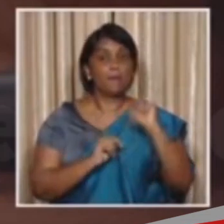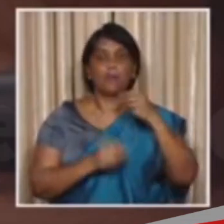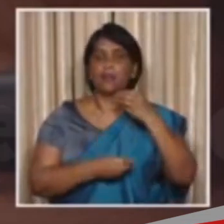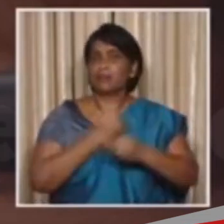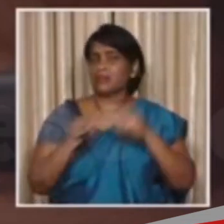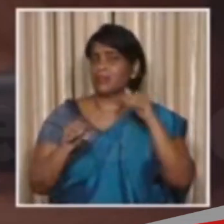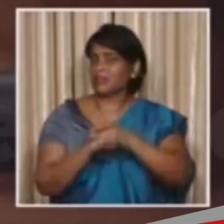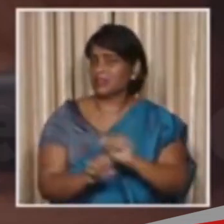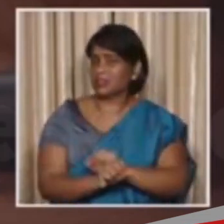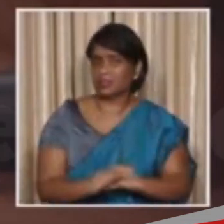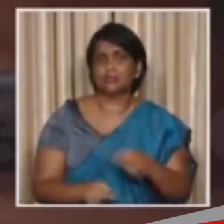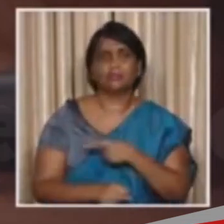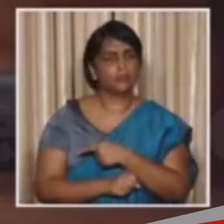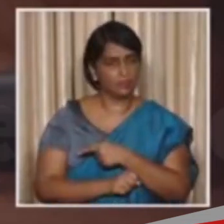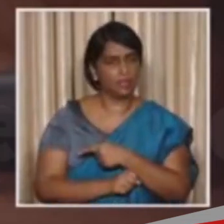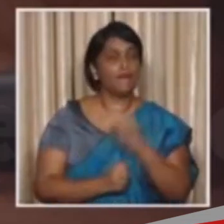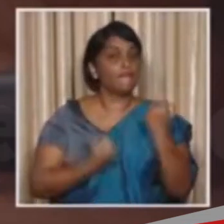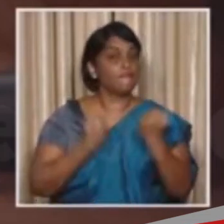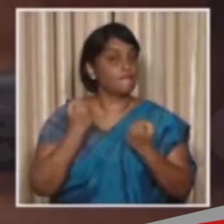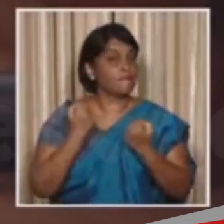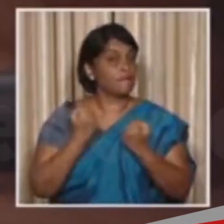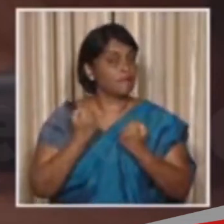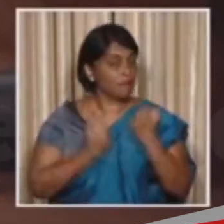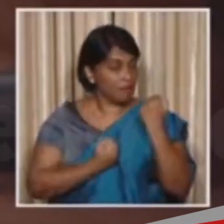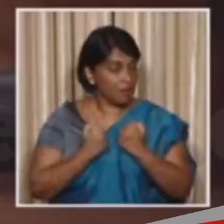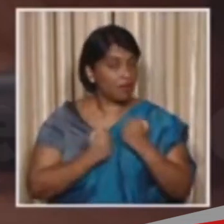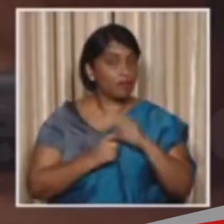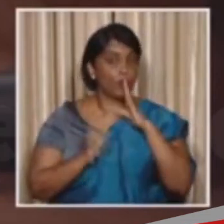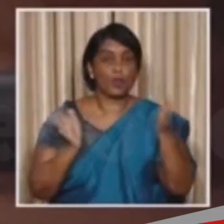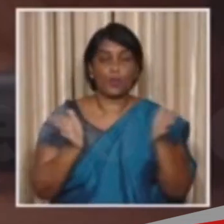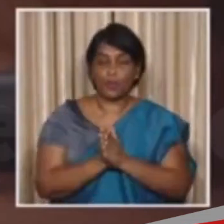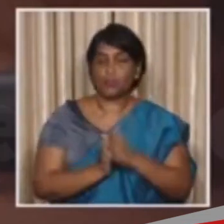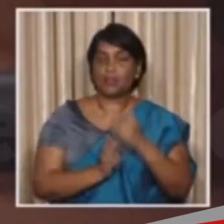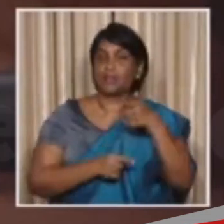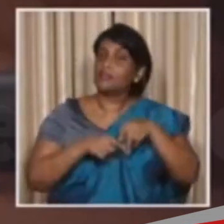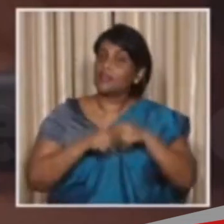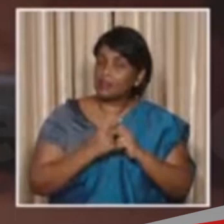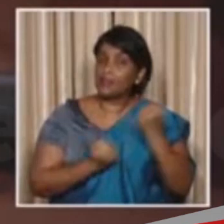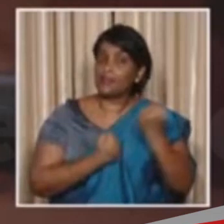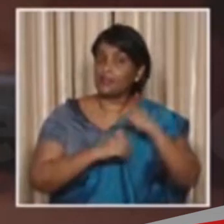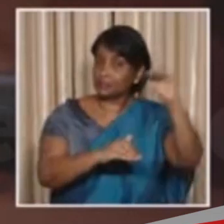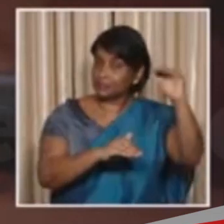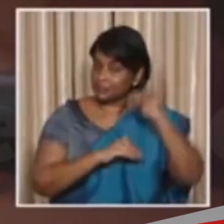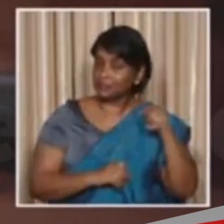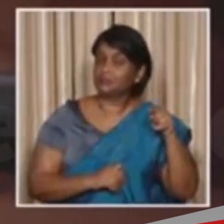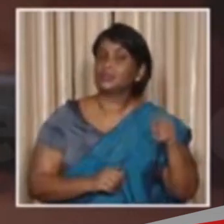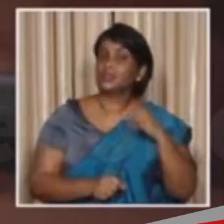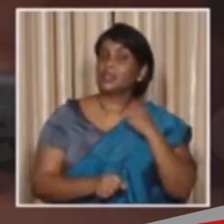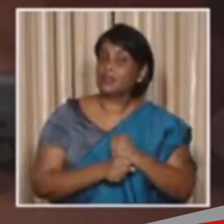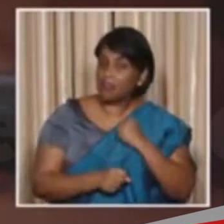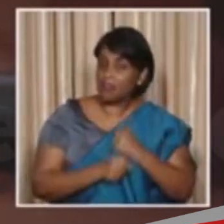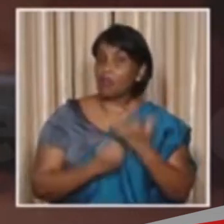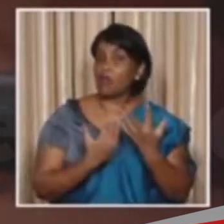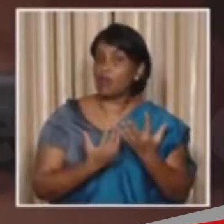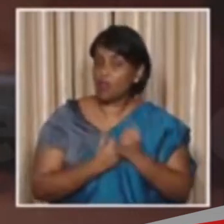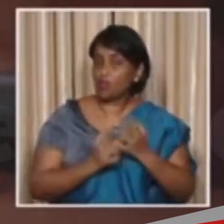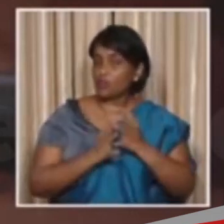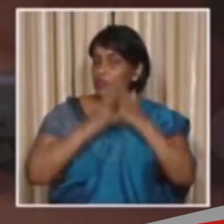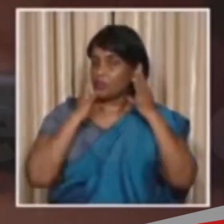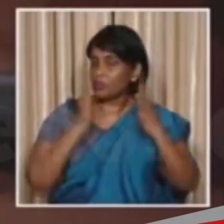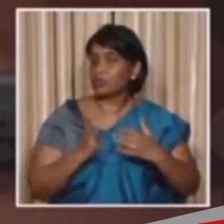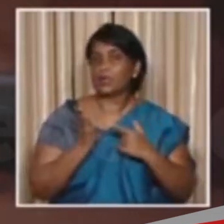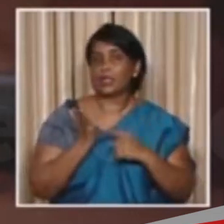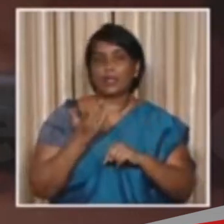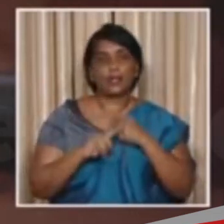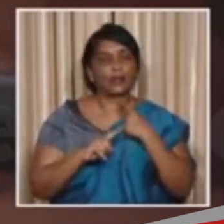ආයෝජනේ. වාහන සහ එකතු කරලද වාහන කට්ටල ආනයනයේදී රජයට ලැබිය යුතු අතිවිශාල බදු මුදල්